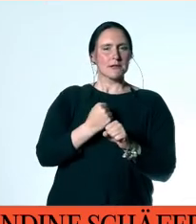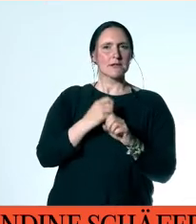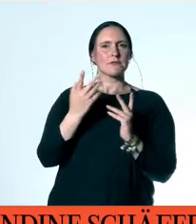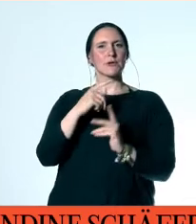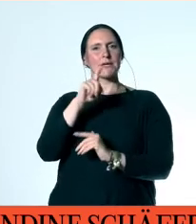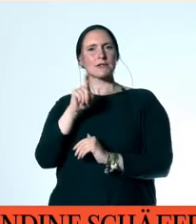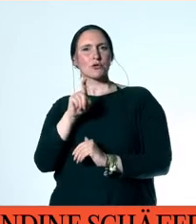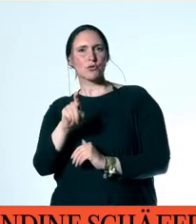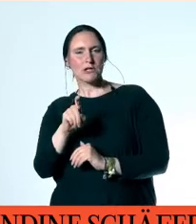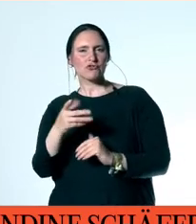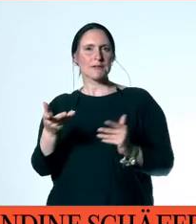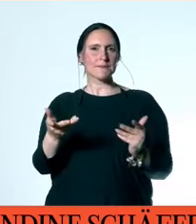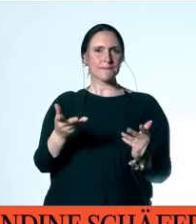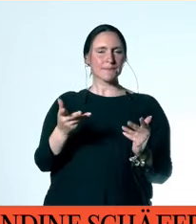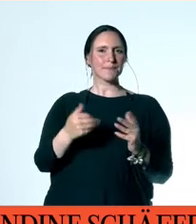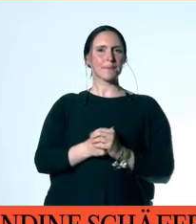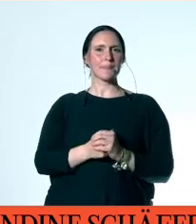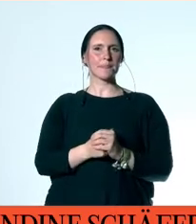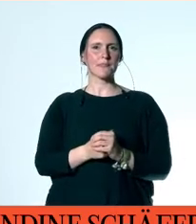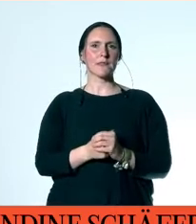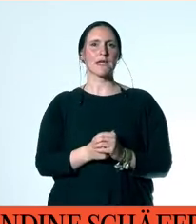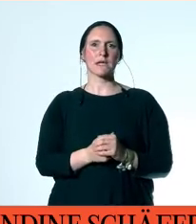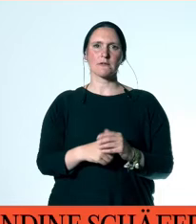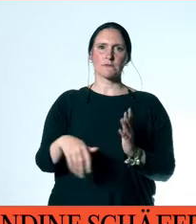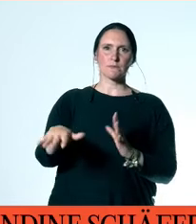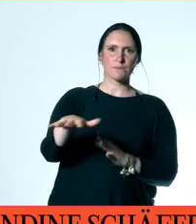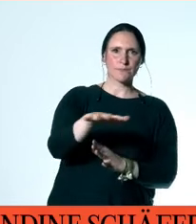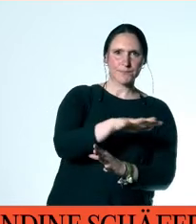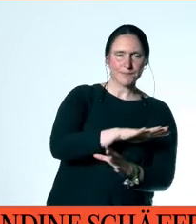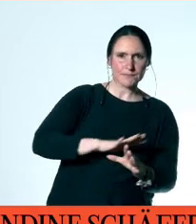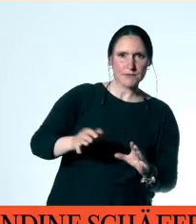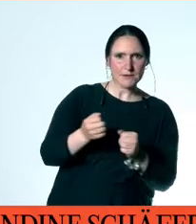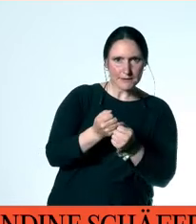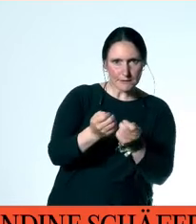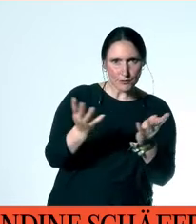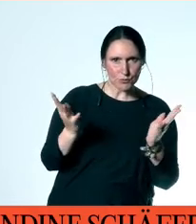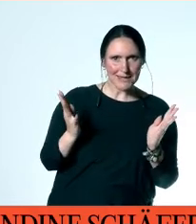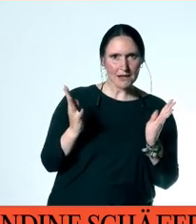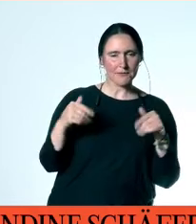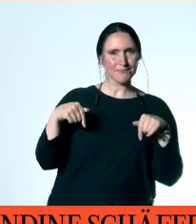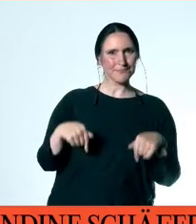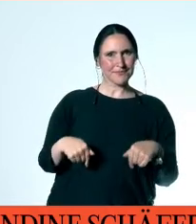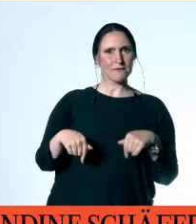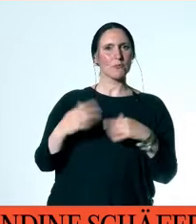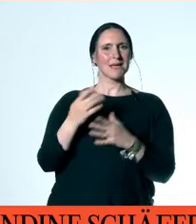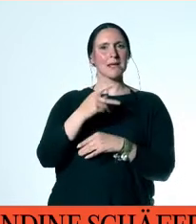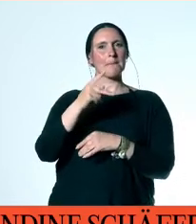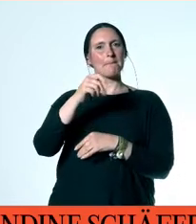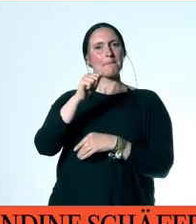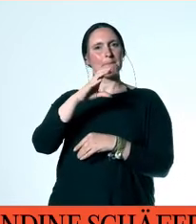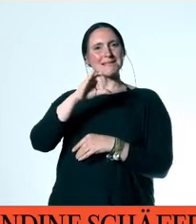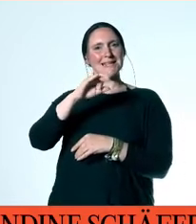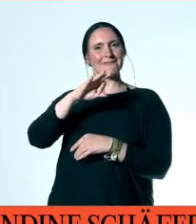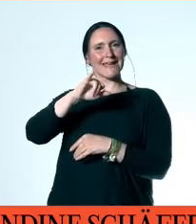was, where was our place as queer folk from the Pacific? And so, due